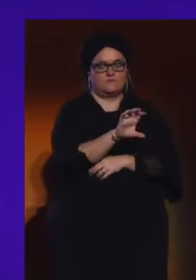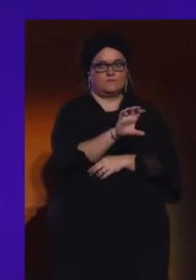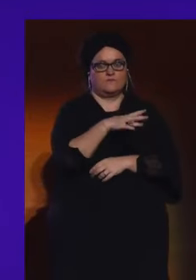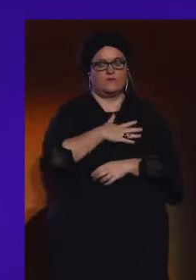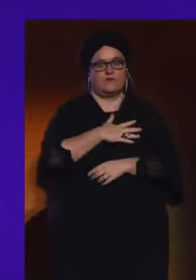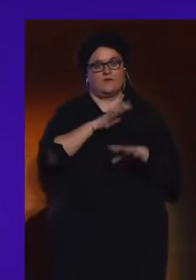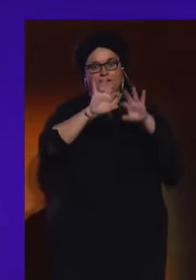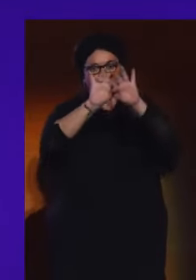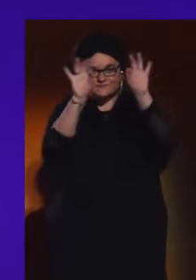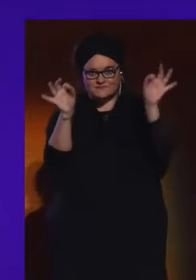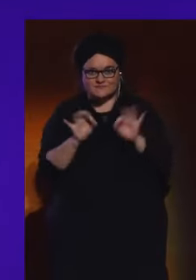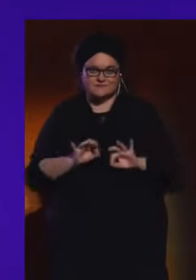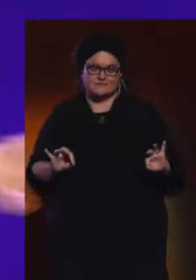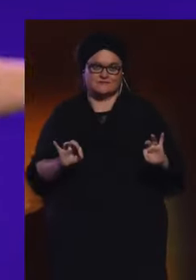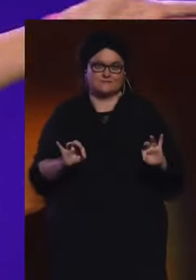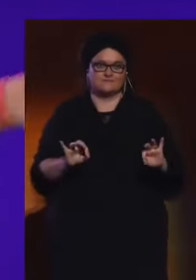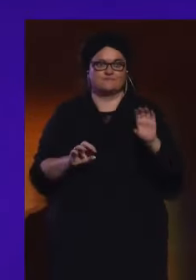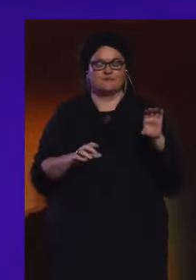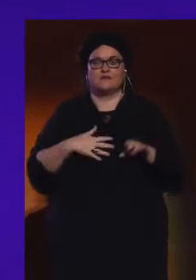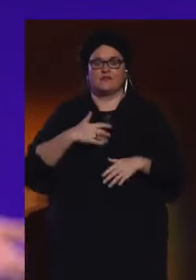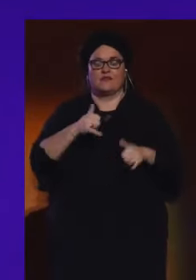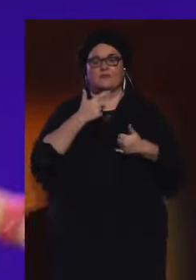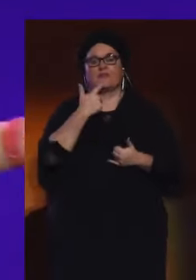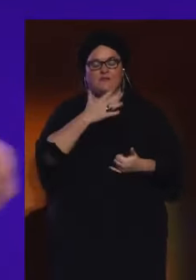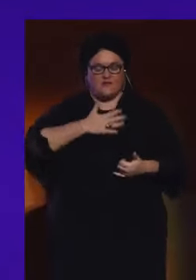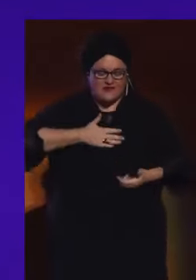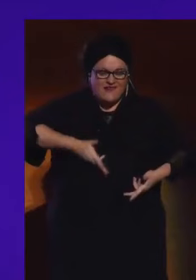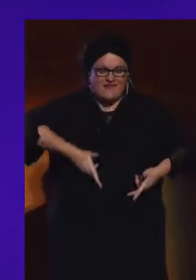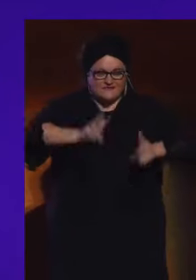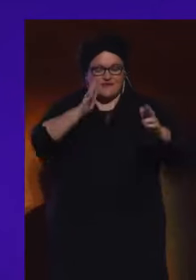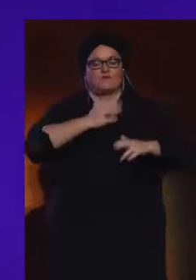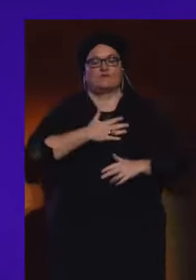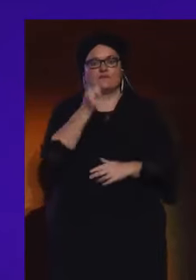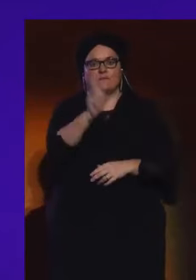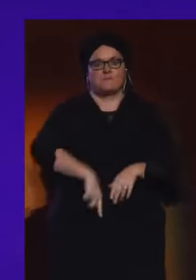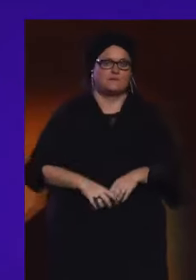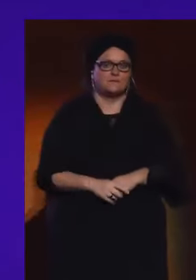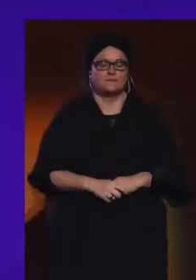gurea Euskal Herria delako, eta utzi jazue esaten, gurea askatasuna delako.